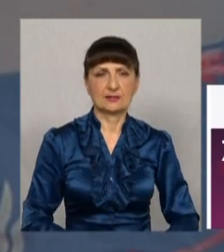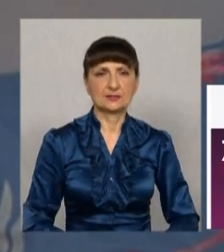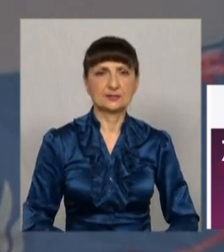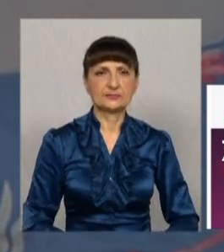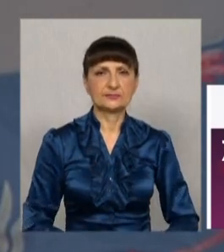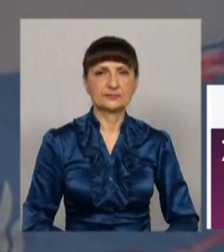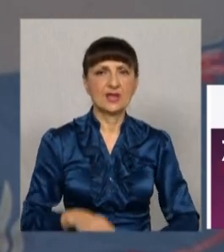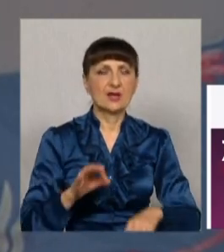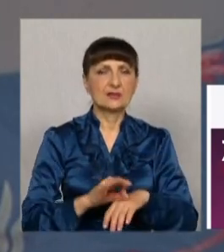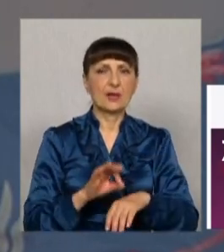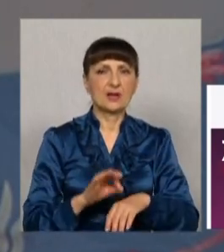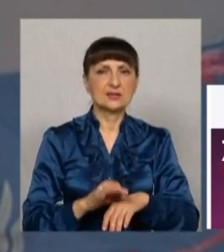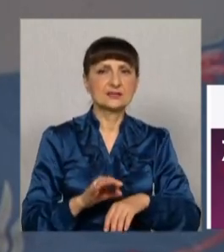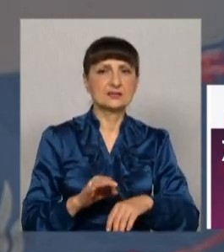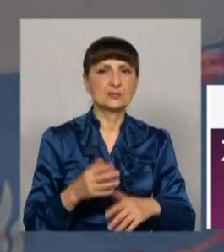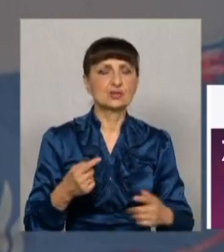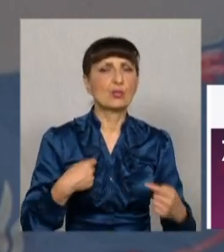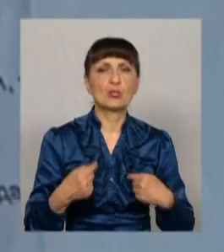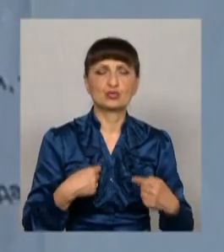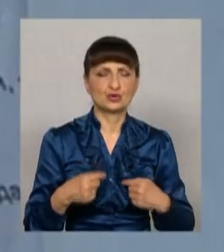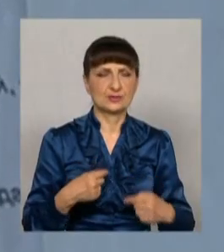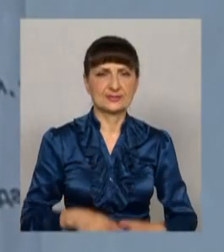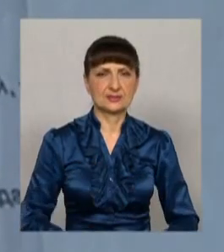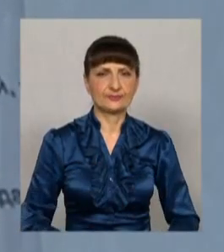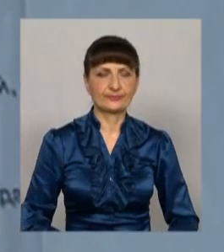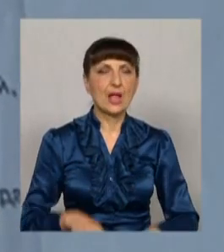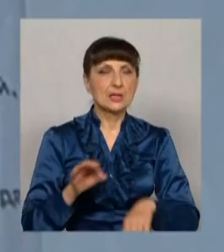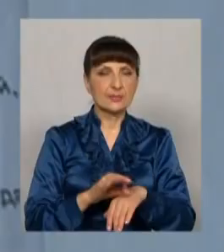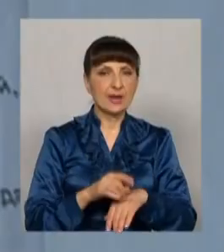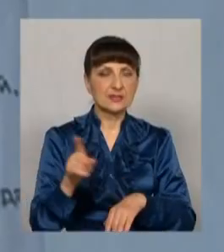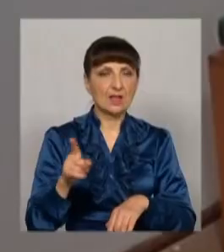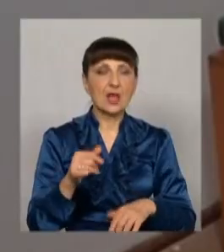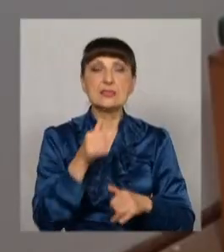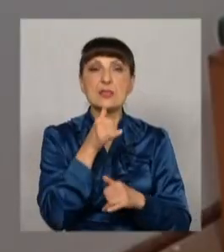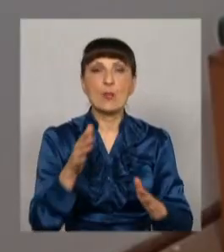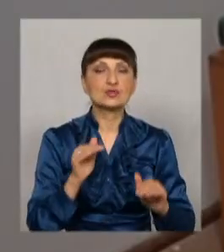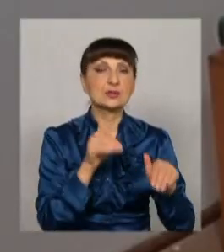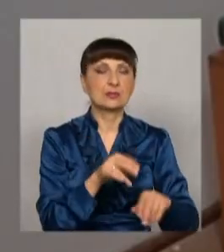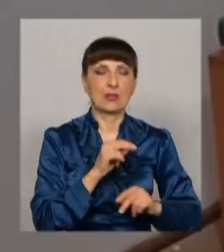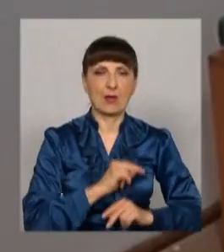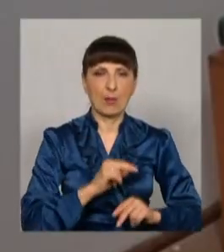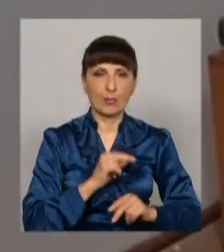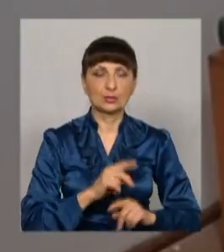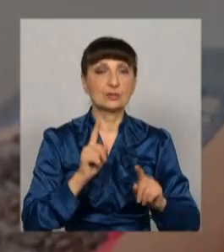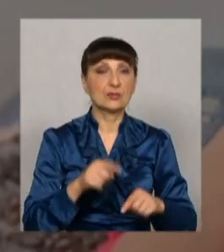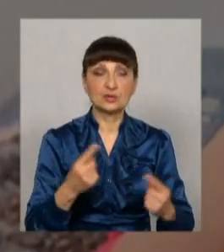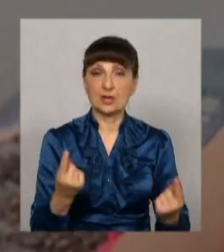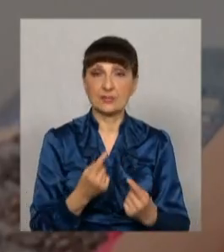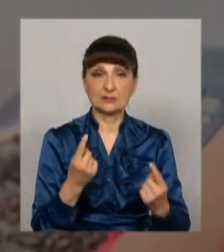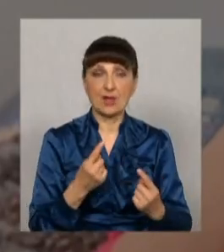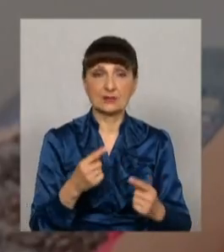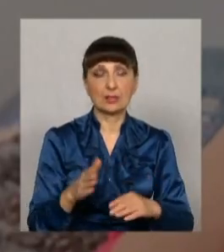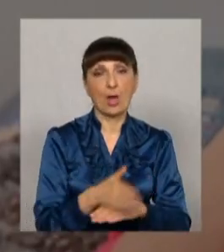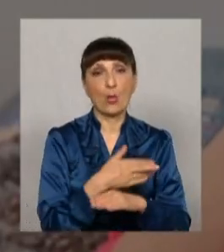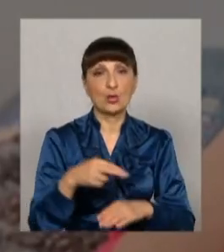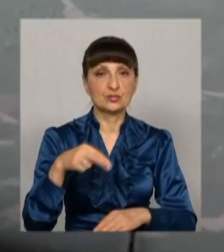Эта болезнь так мучает. Из-за болезни Айнур Кубландиева не может устроиться на работу и даже элементарно выйти на прогулку